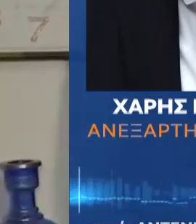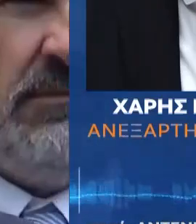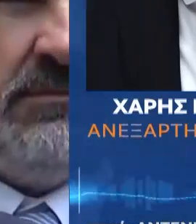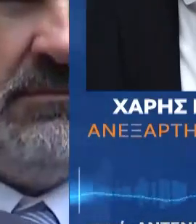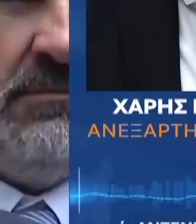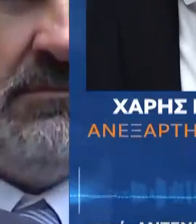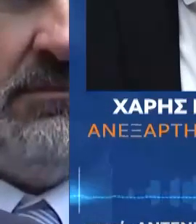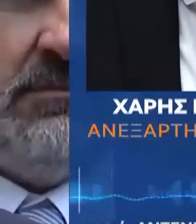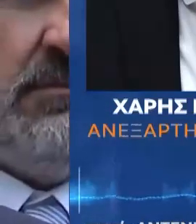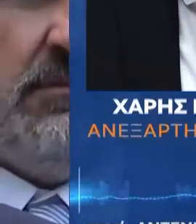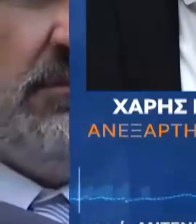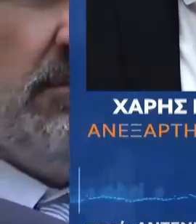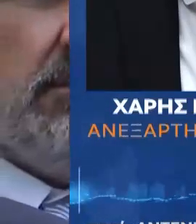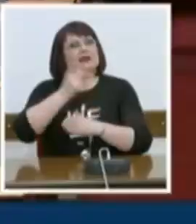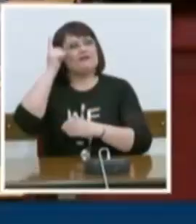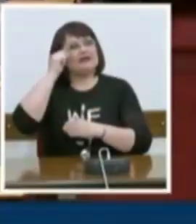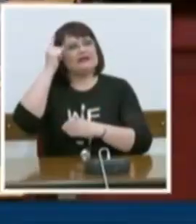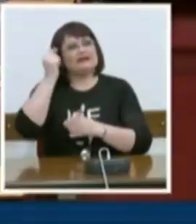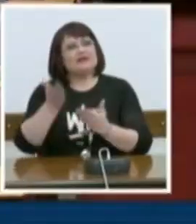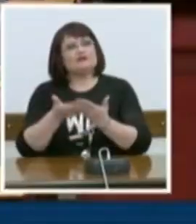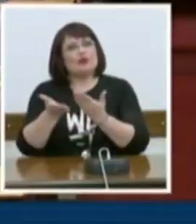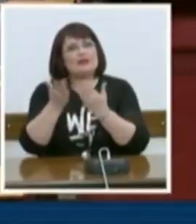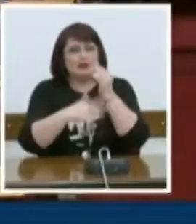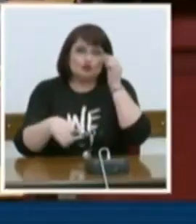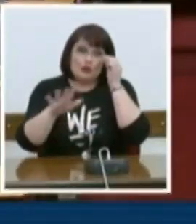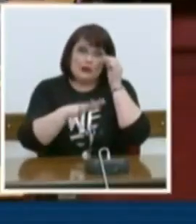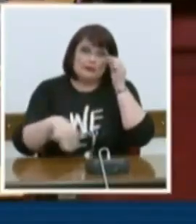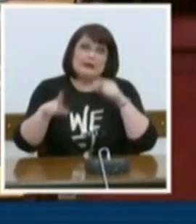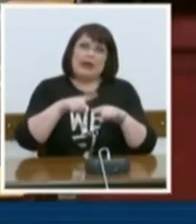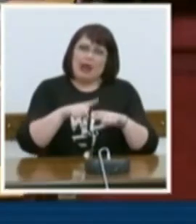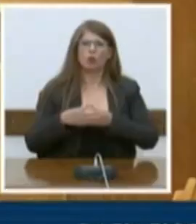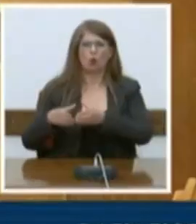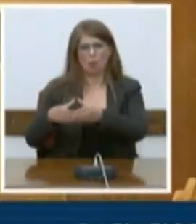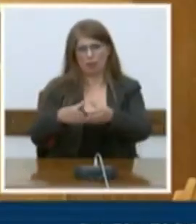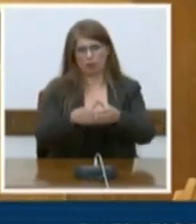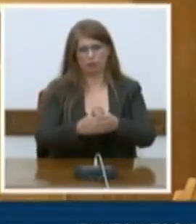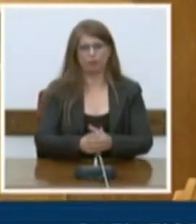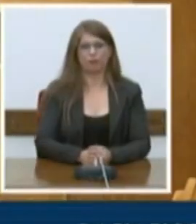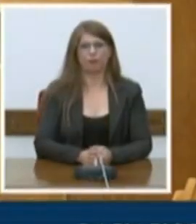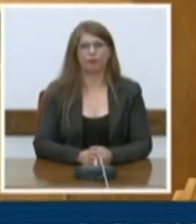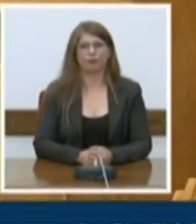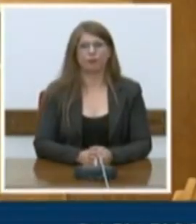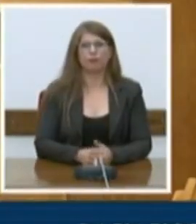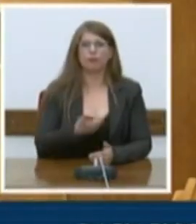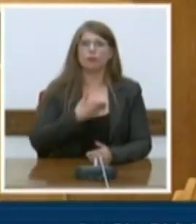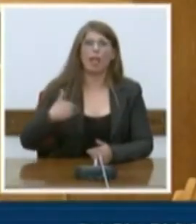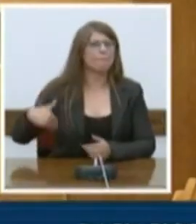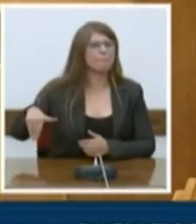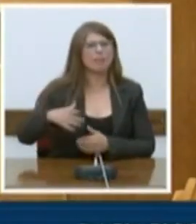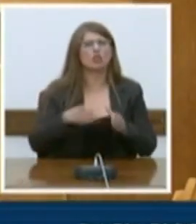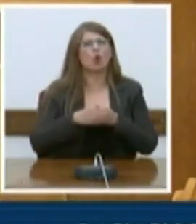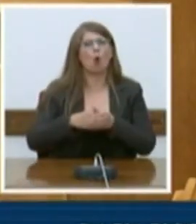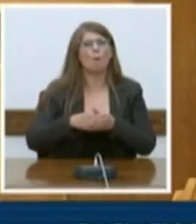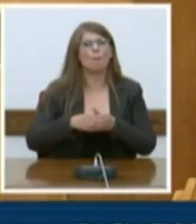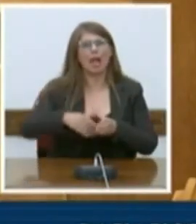να βλέπω, διαφορές δεν είναι εγώ με καουμποϊλίκες. Αυτοί πρωτοστατούσαν και καθημερινώς μου δημιουργούσαν πολλά προβλήματα και